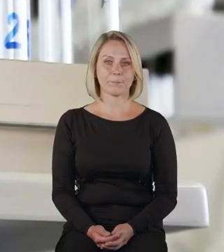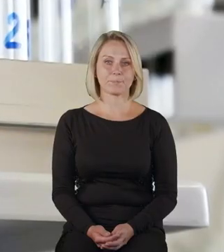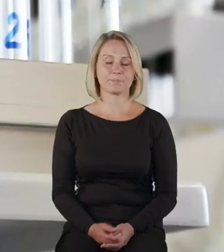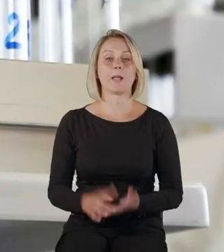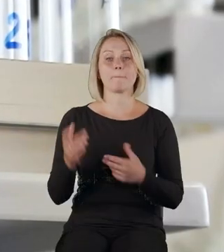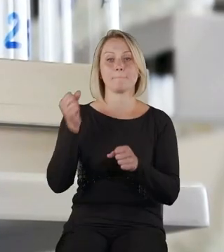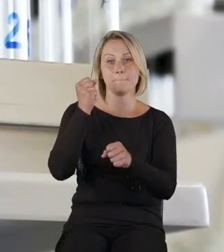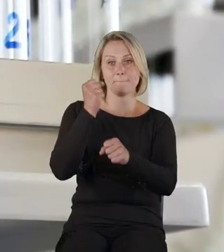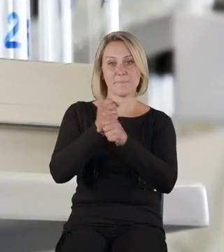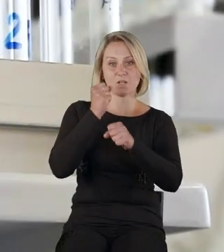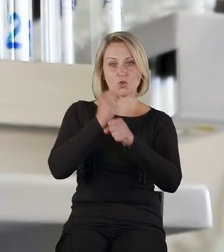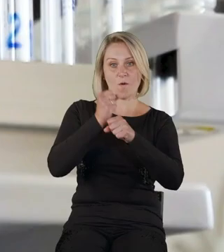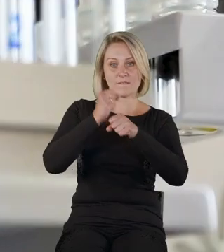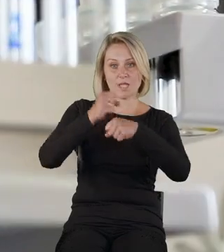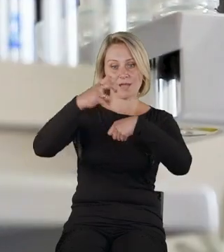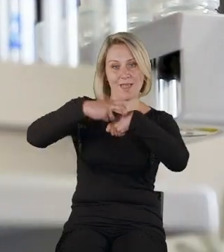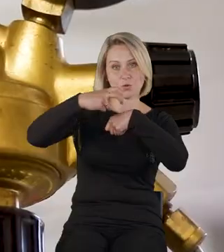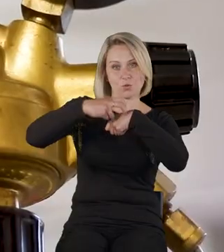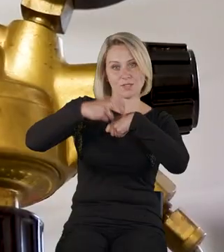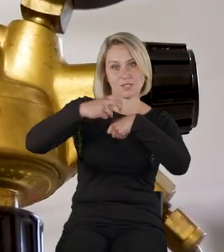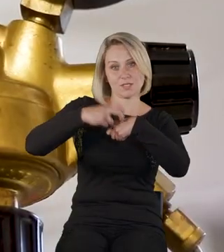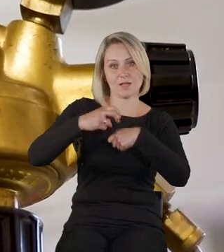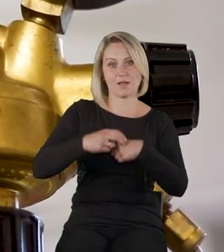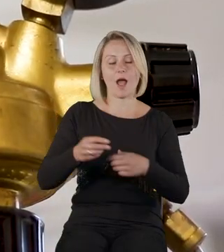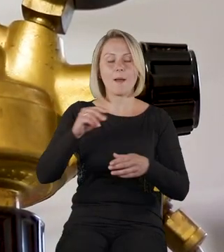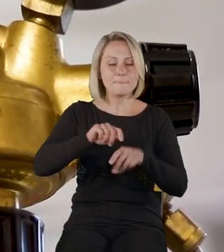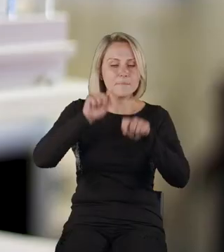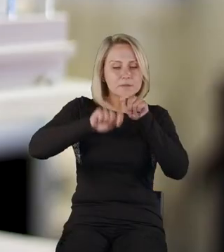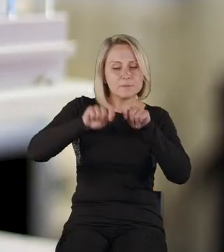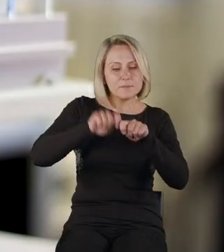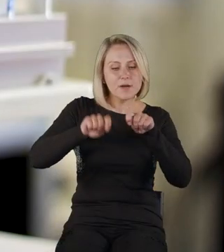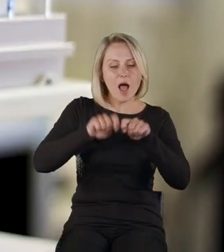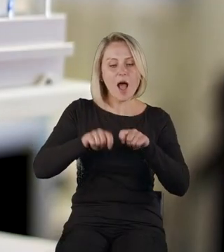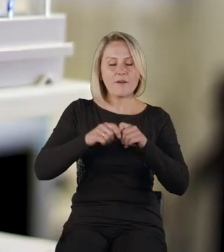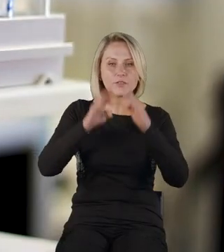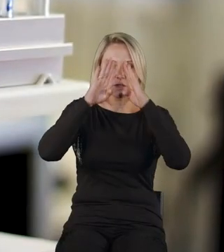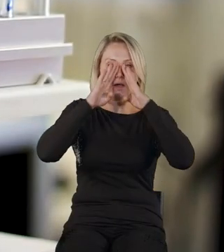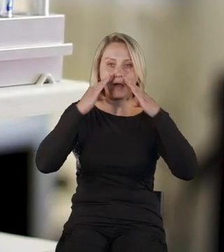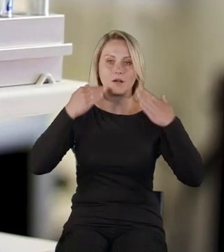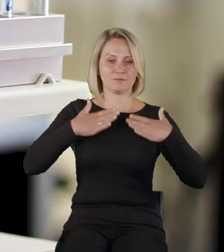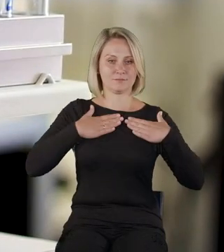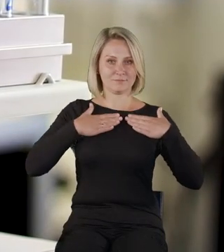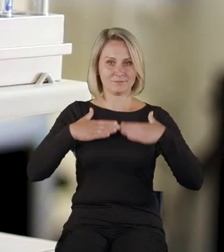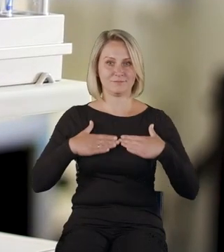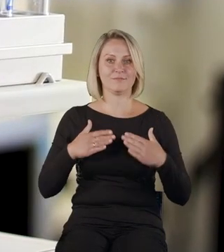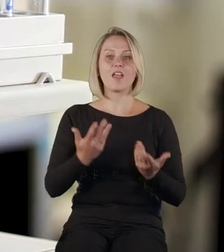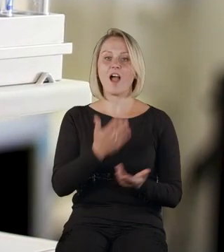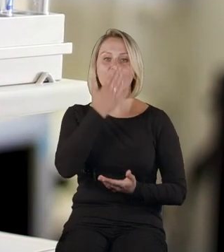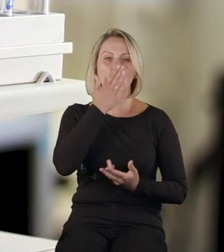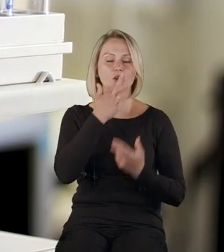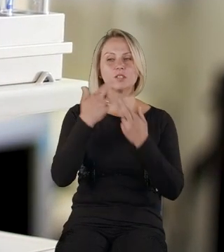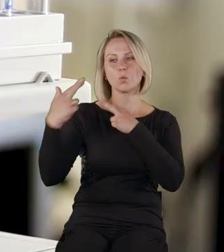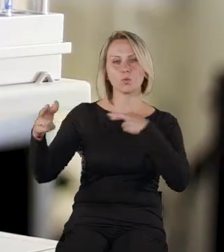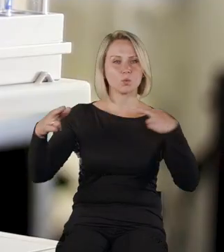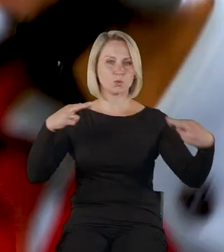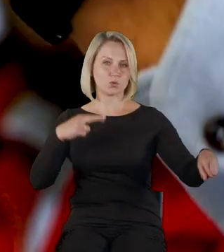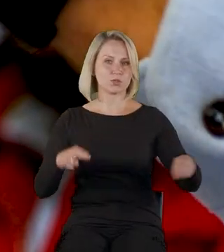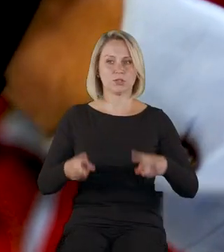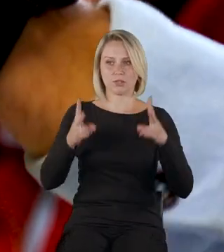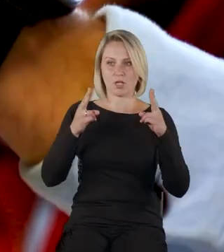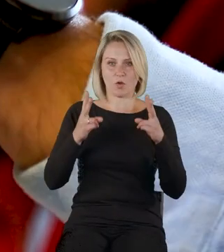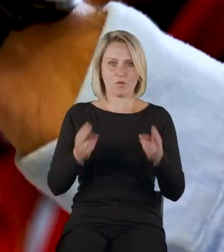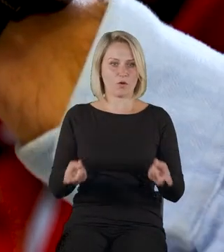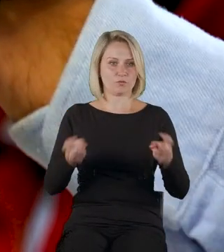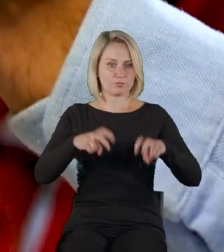W pracowni diagnostyki molekularnej przeprowadzamy diagnostykę górnych i dolnych dróg oddechowych w kierunku różnicowania nowotworów